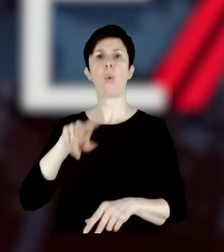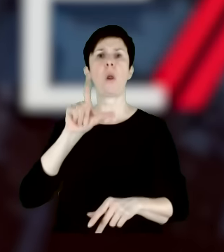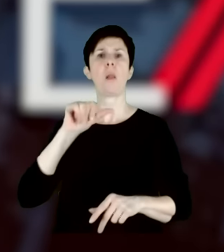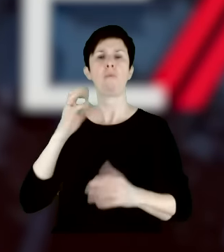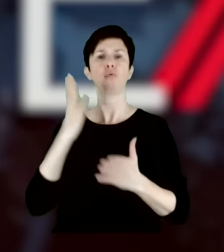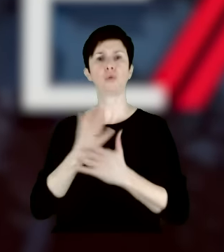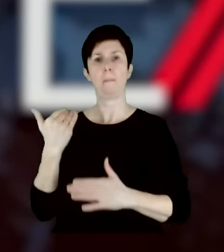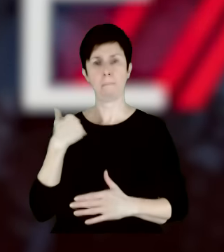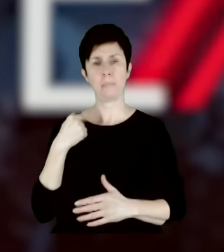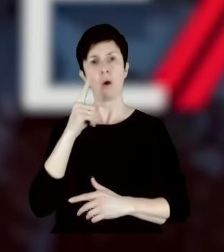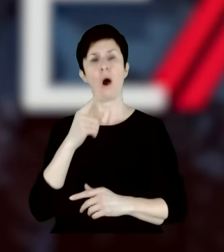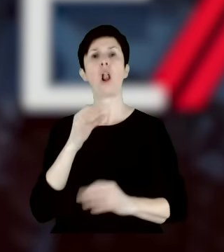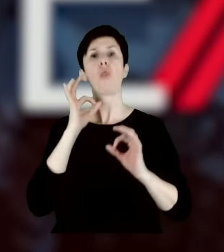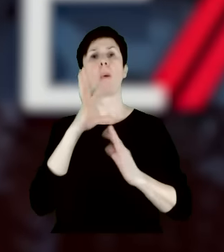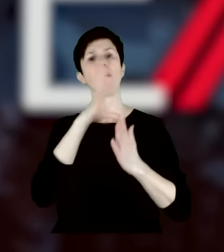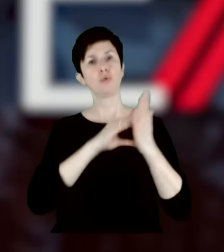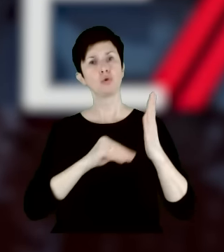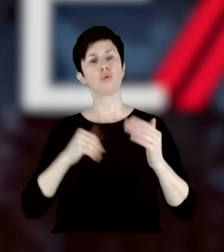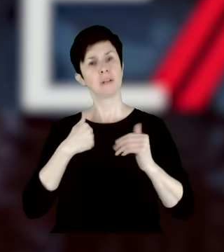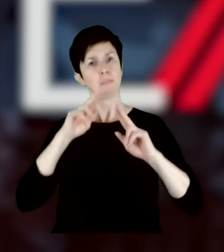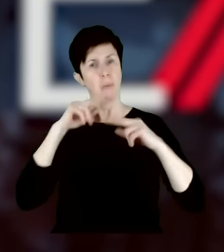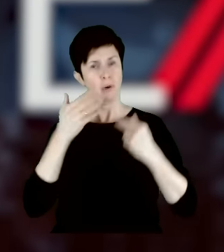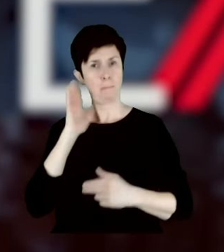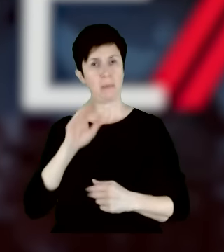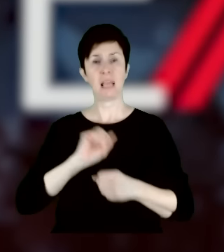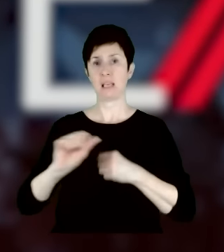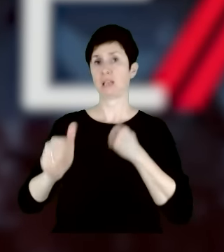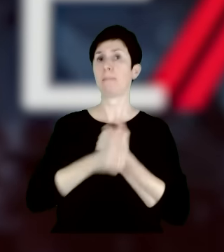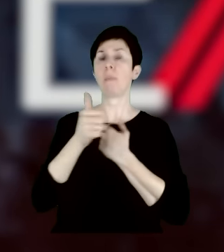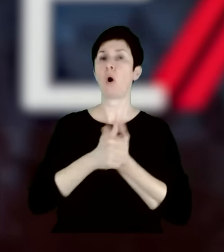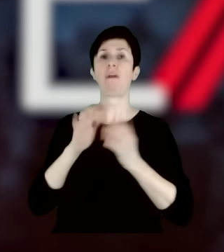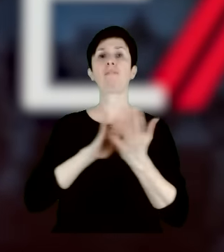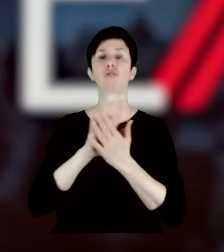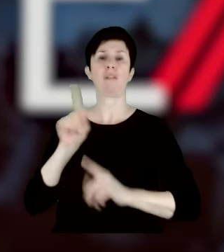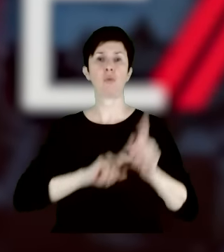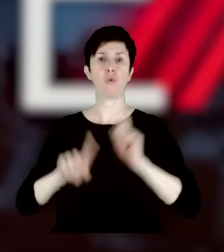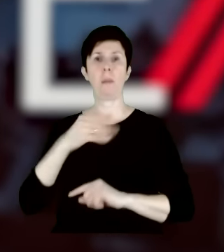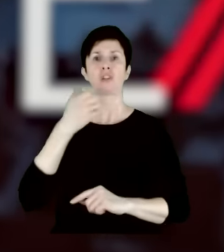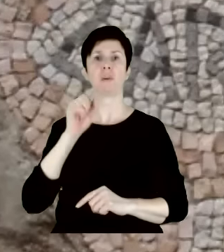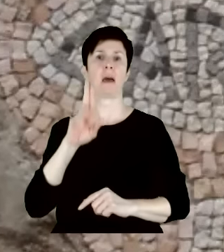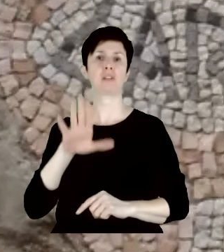do dobrych wzorców warto wracać. Zwłaszcza, że jest konkretny powód, a wszystko wytłumaczy Marcin Bąk.